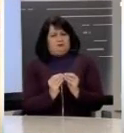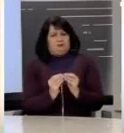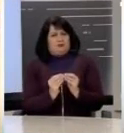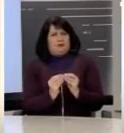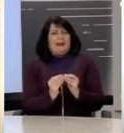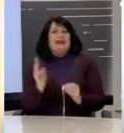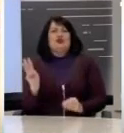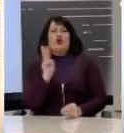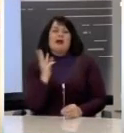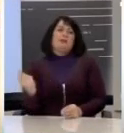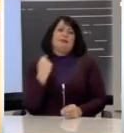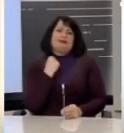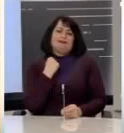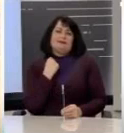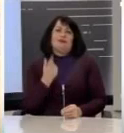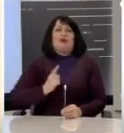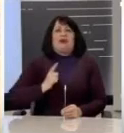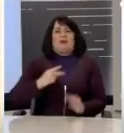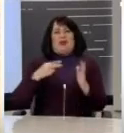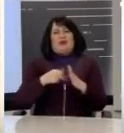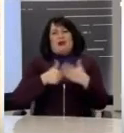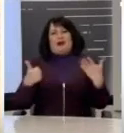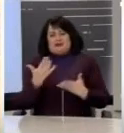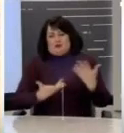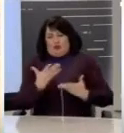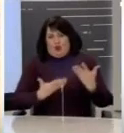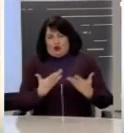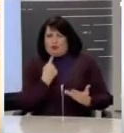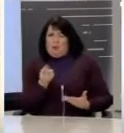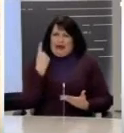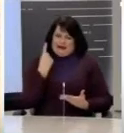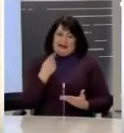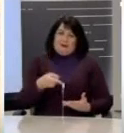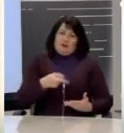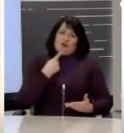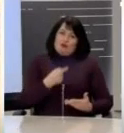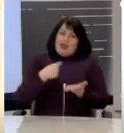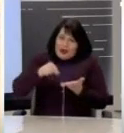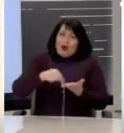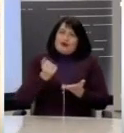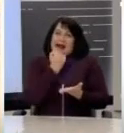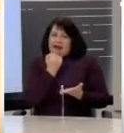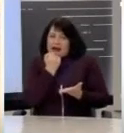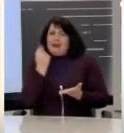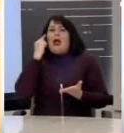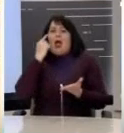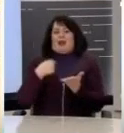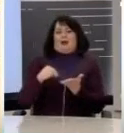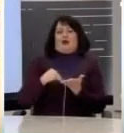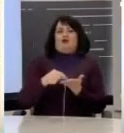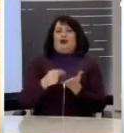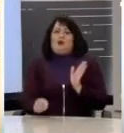θεσμών στο πλαίσιο του προϋπολογισμού του 2016, του προηγούμενου έτους, διορθώθηκαν και